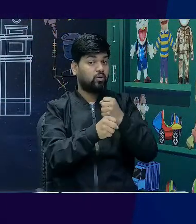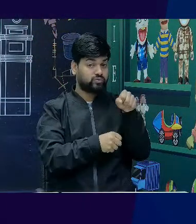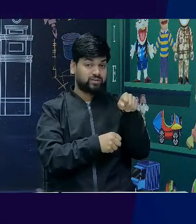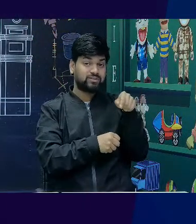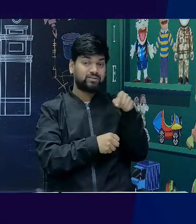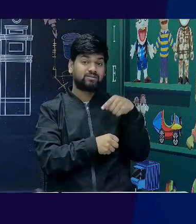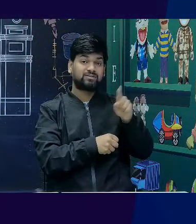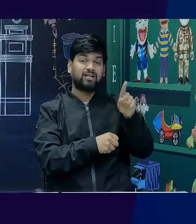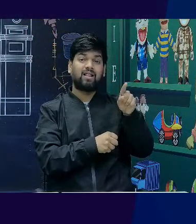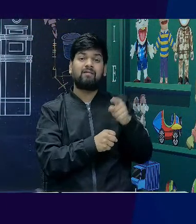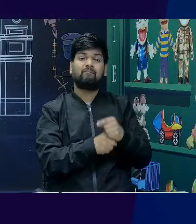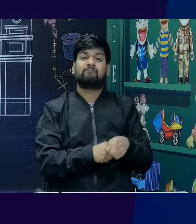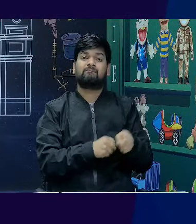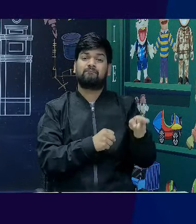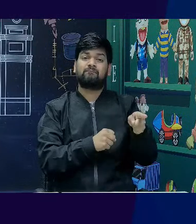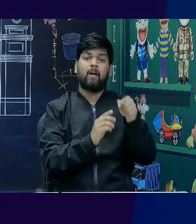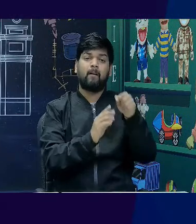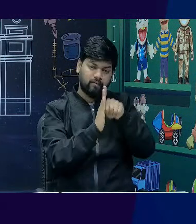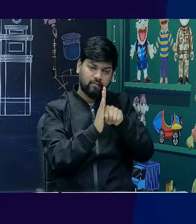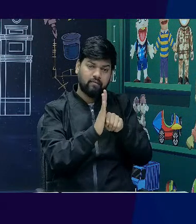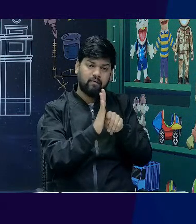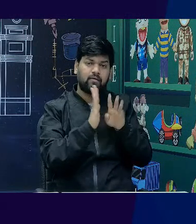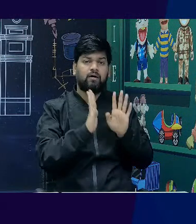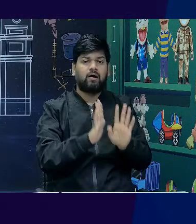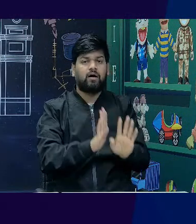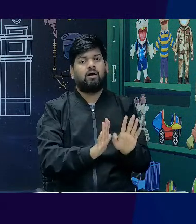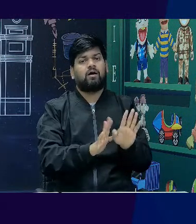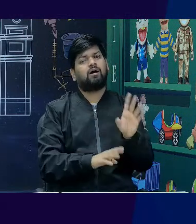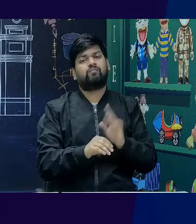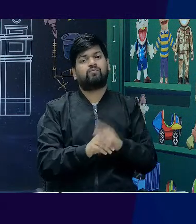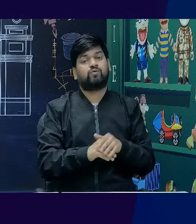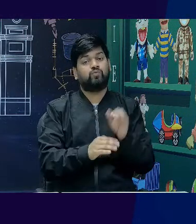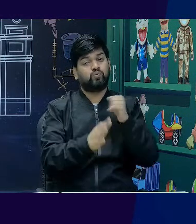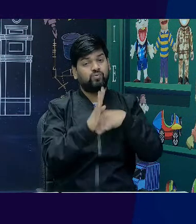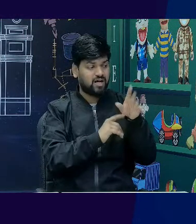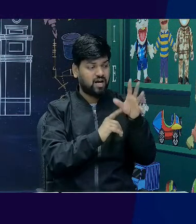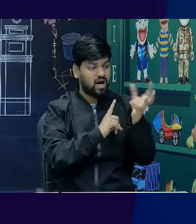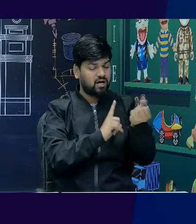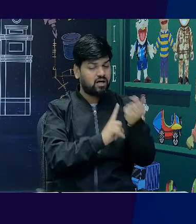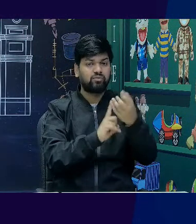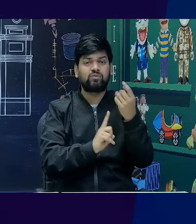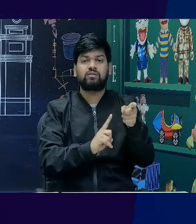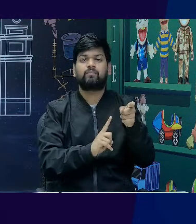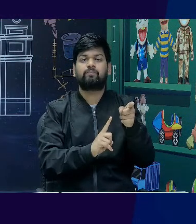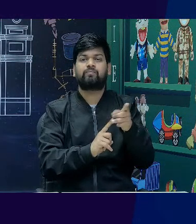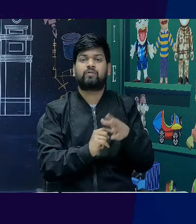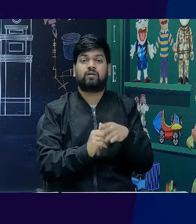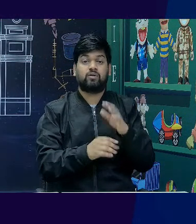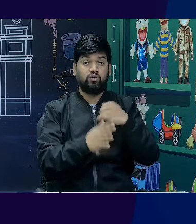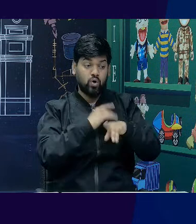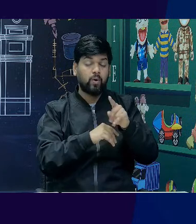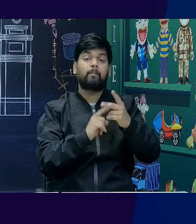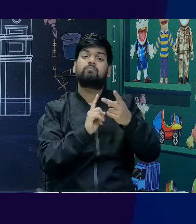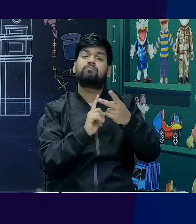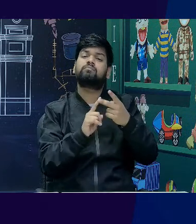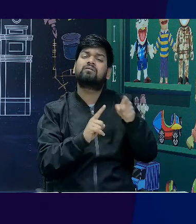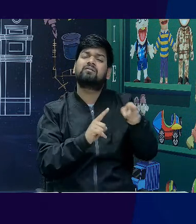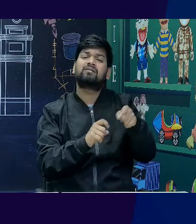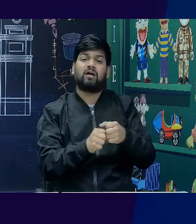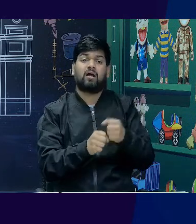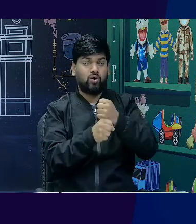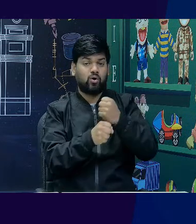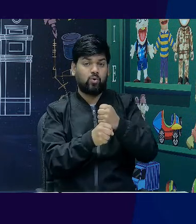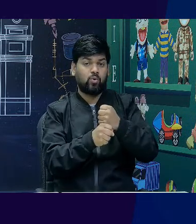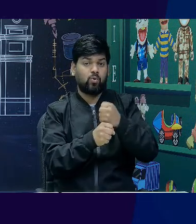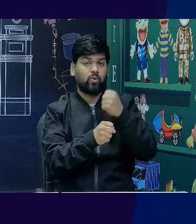see in the image that we see down there. So what the government does is it collects money. Government कहीं से पैसा नहीं